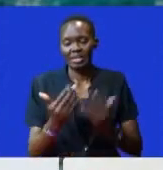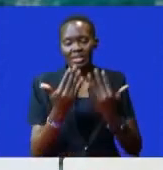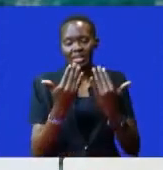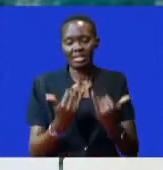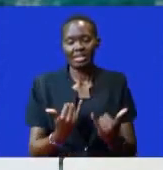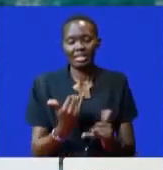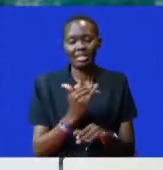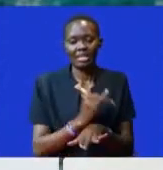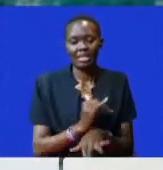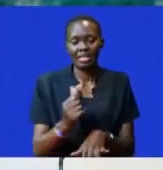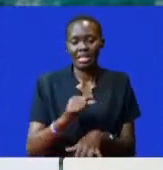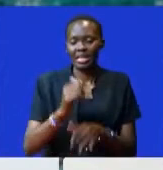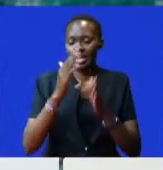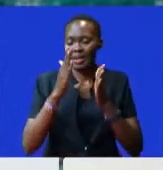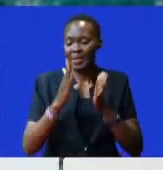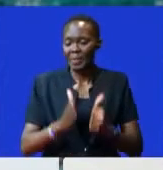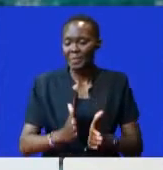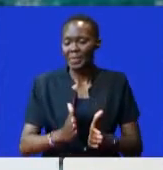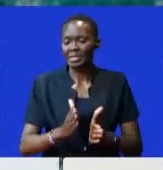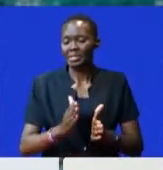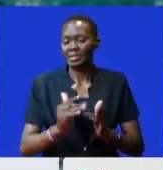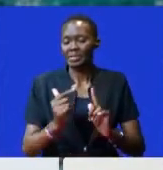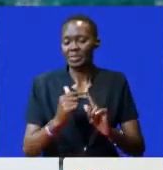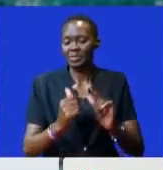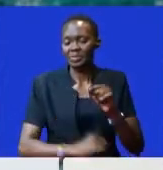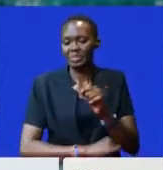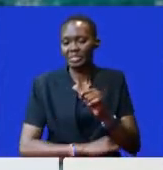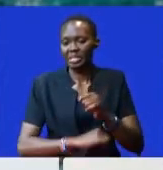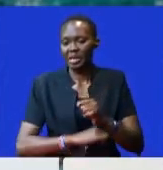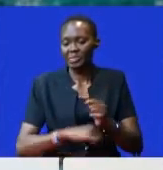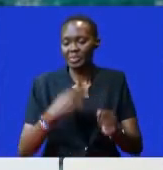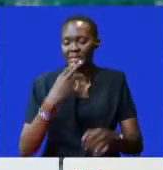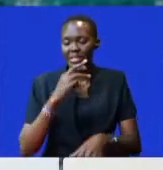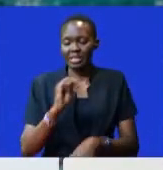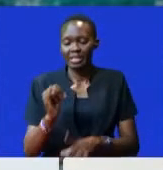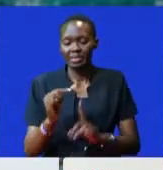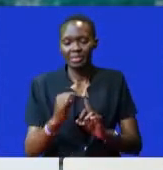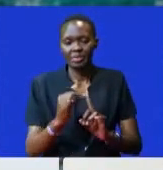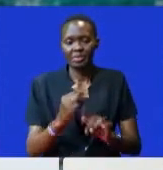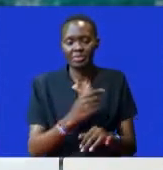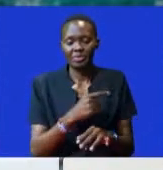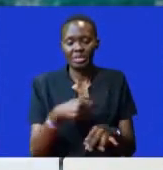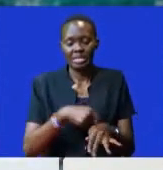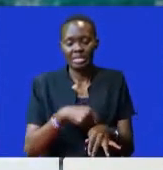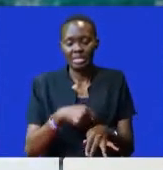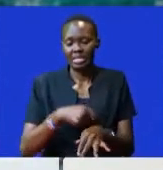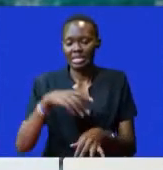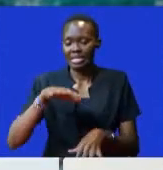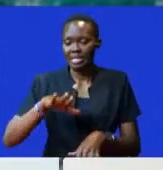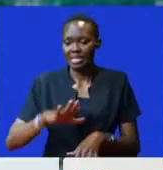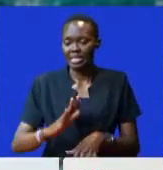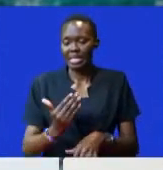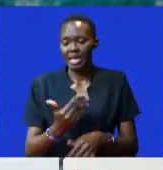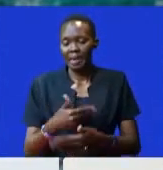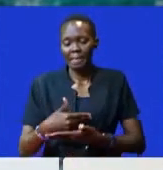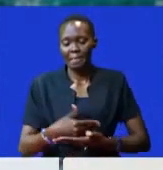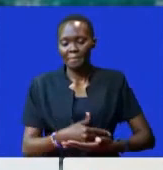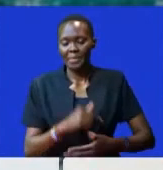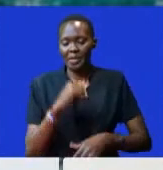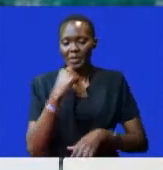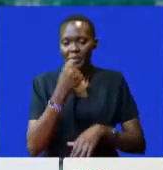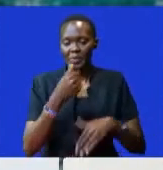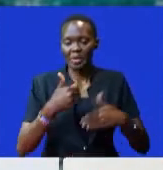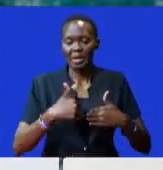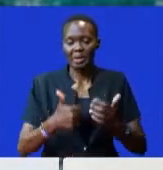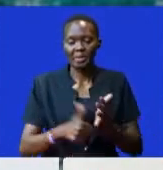gikwayo ng'ata ng'ata mano ma chunye ler mar mondo mi okonygi thiedho nyathigi moro mosebedo kod midhiero e wiye